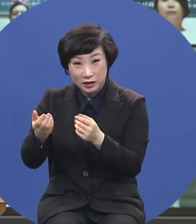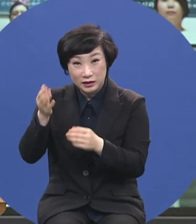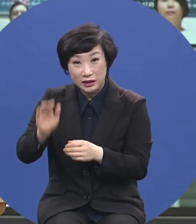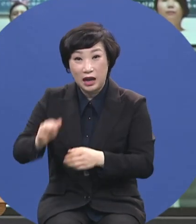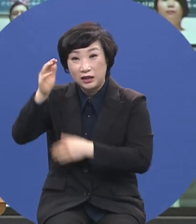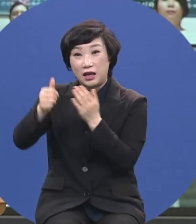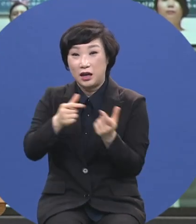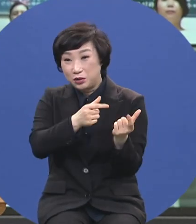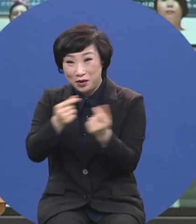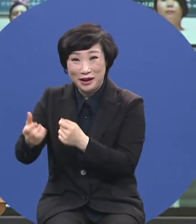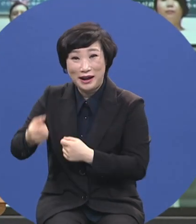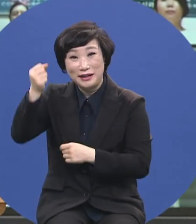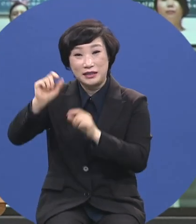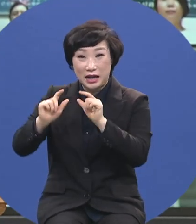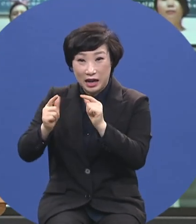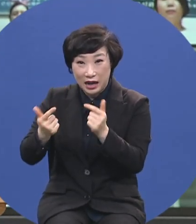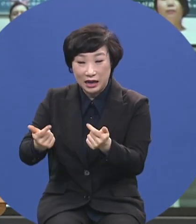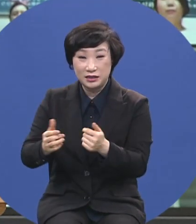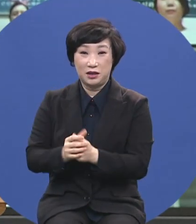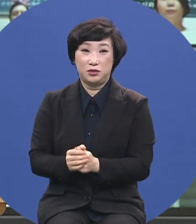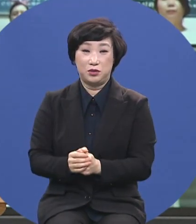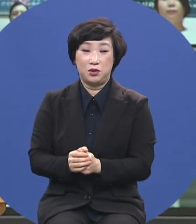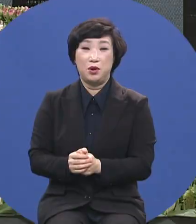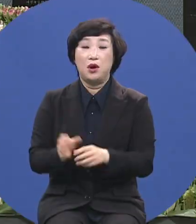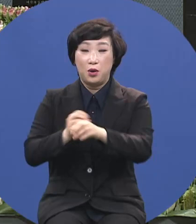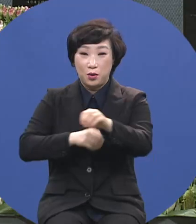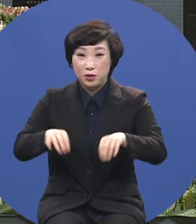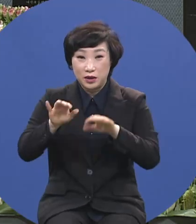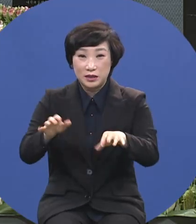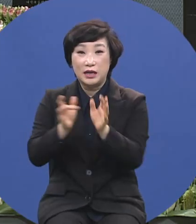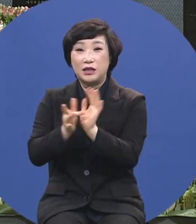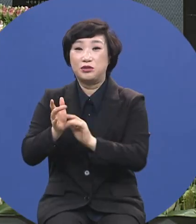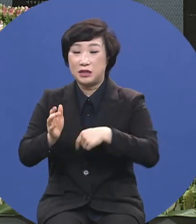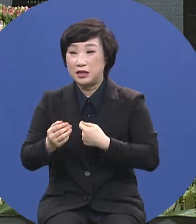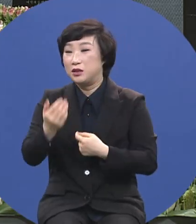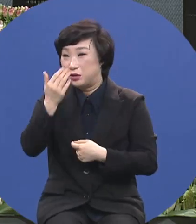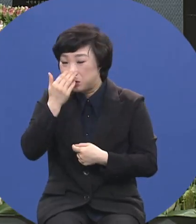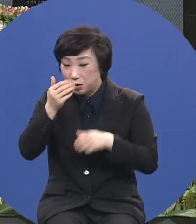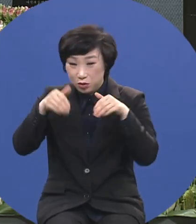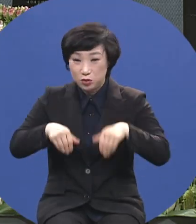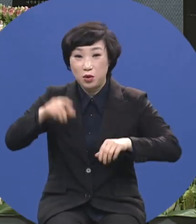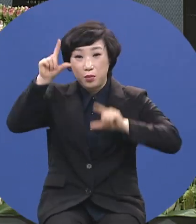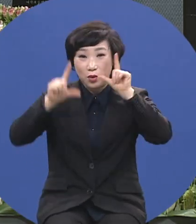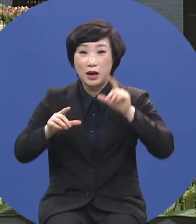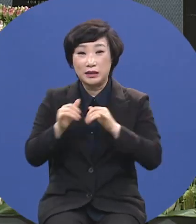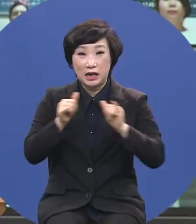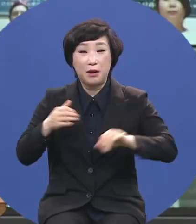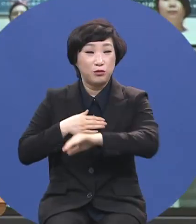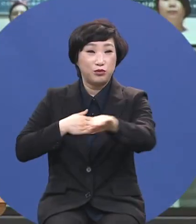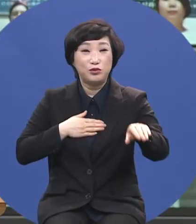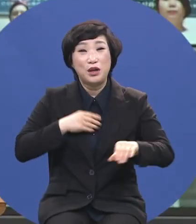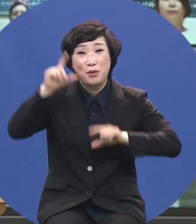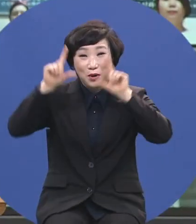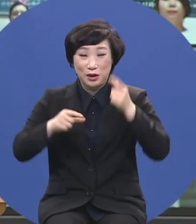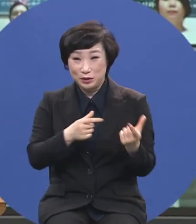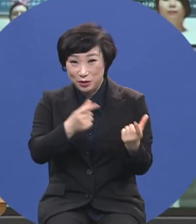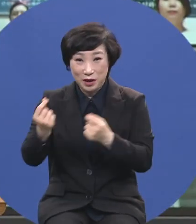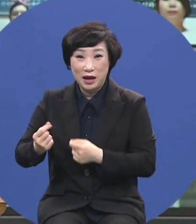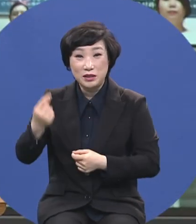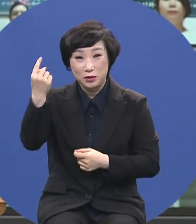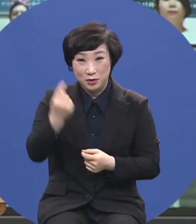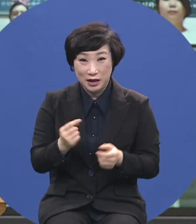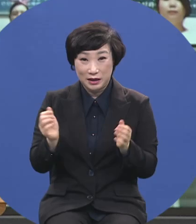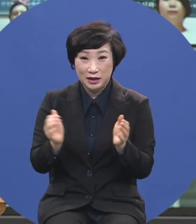하나님과 동등됨을 취할 것을 여기지 아니하시고 자기를 비워 종의 형체를 가져 사람과 같이